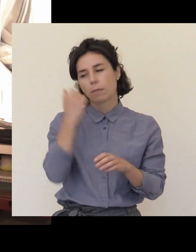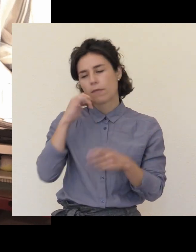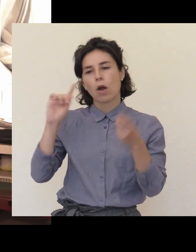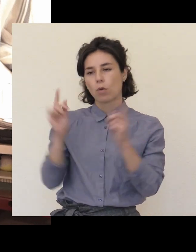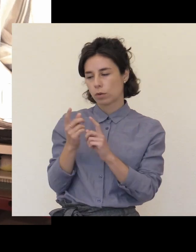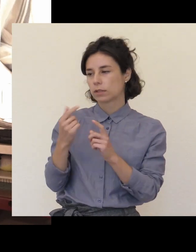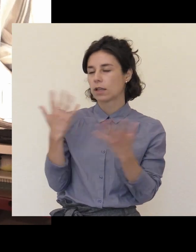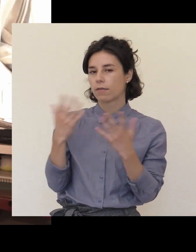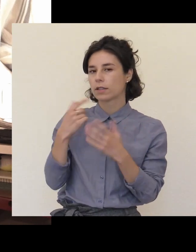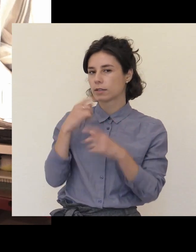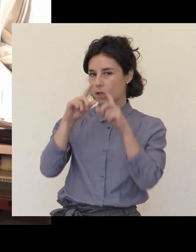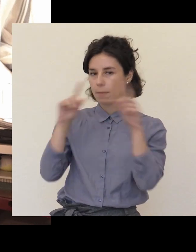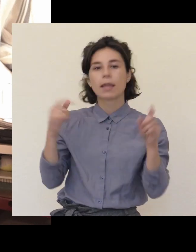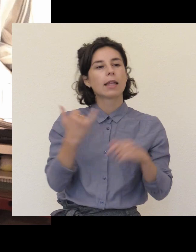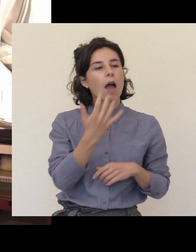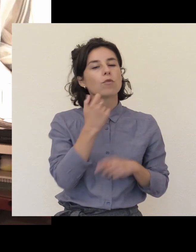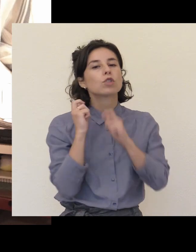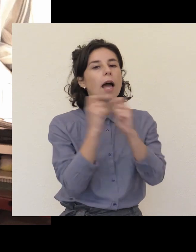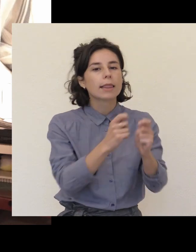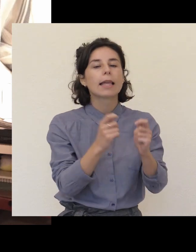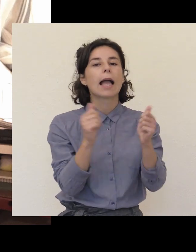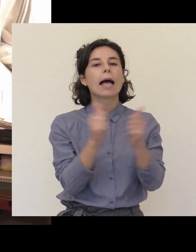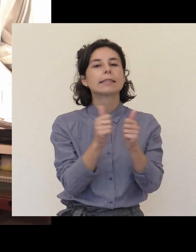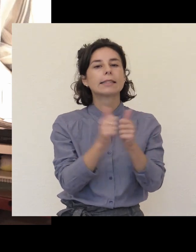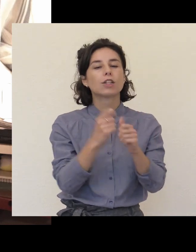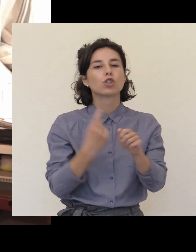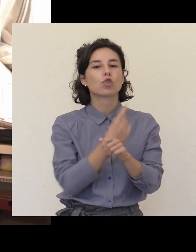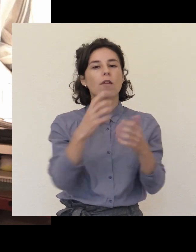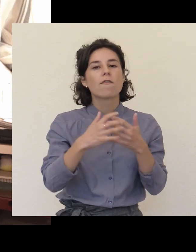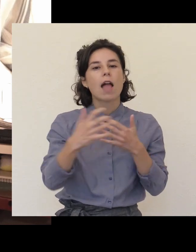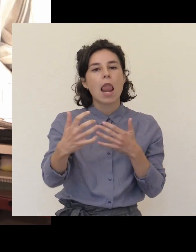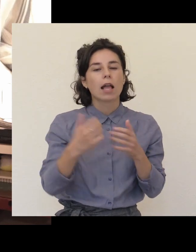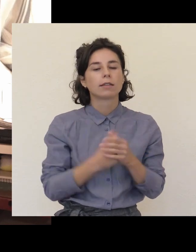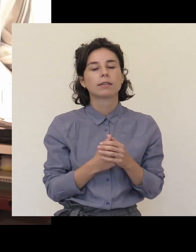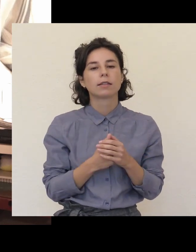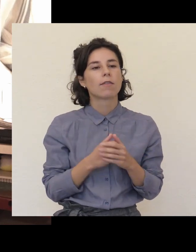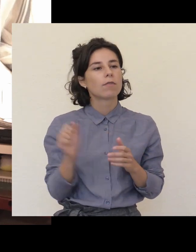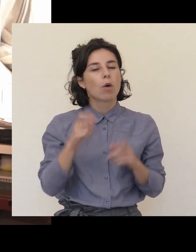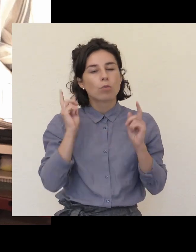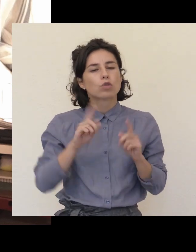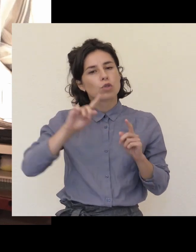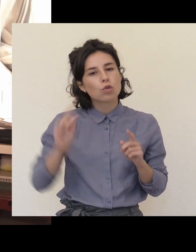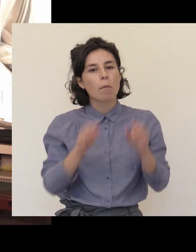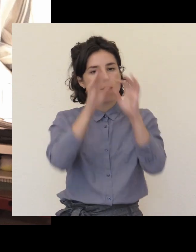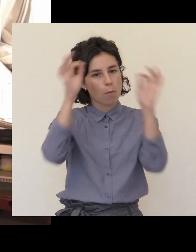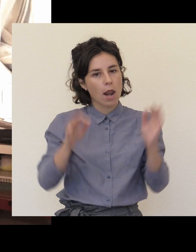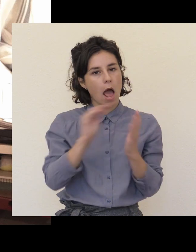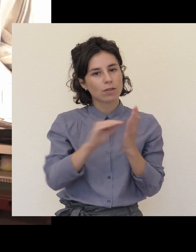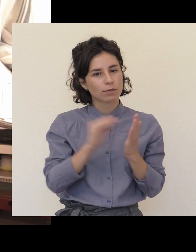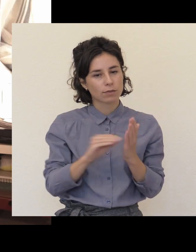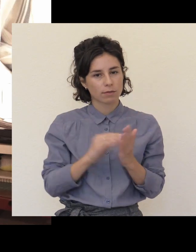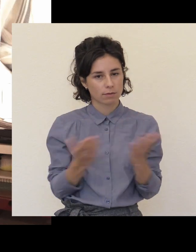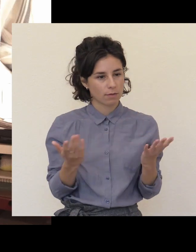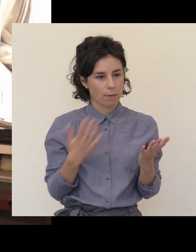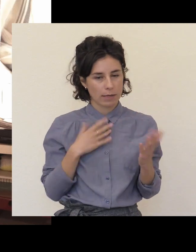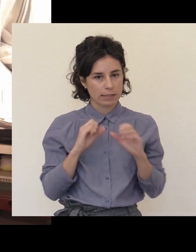worum es bei Ihnen geht. möchte einen Antrag auf Assistenzstunden verlängern. Wieso muss ich das Formular schon wieder ausfüllen, obwohl sich